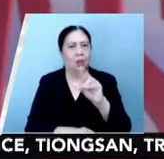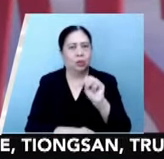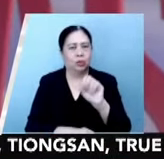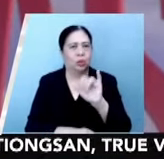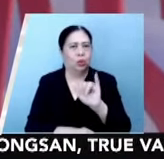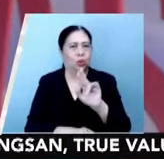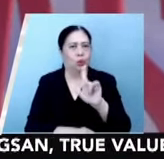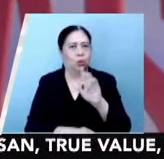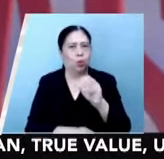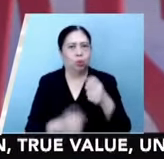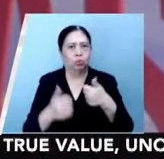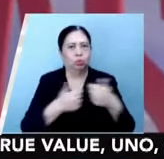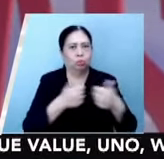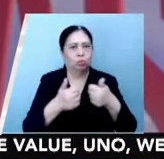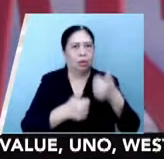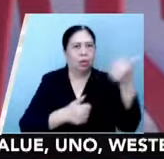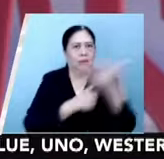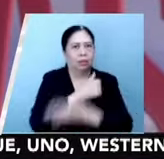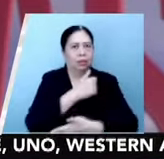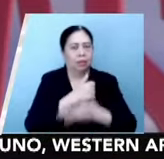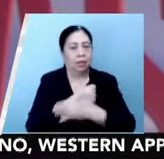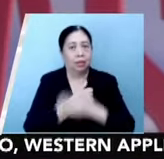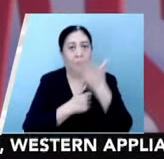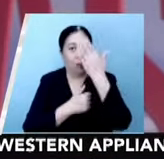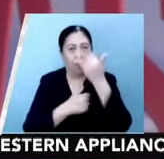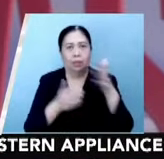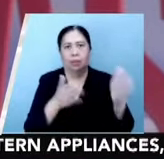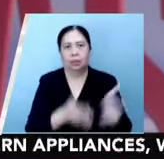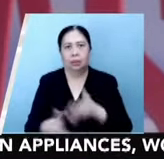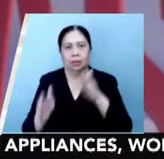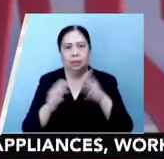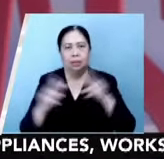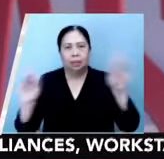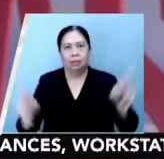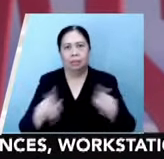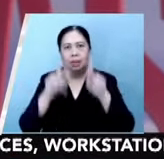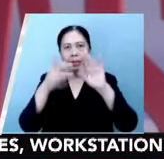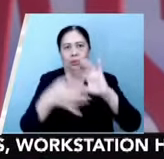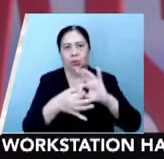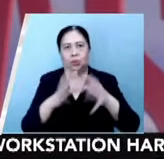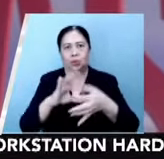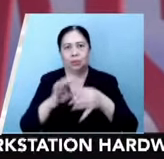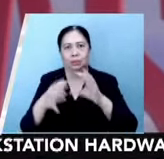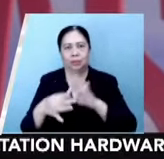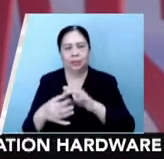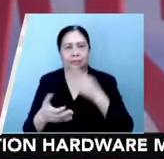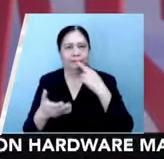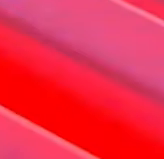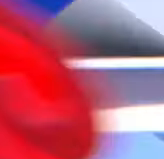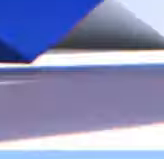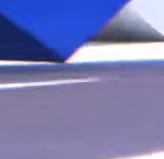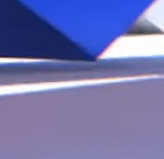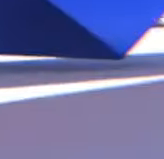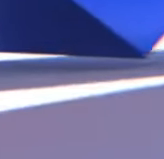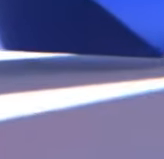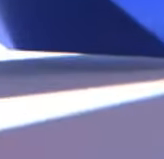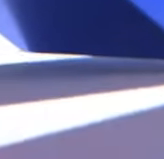tournaments. Paghahanda yan para sa 2024 Paris Olympics. Tunghayan sa pagtutok ni JP